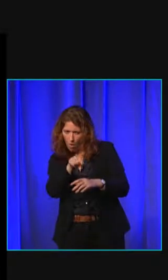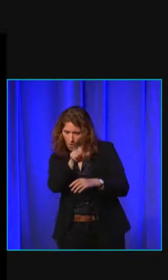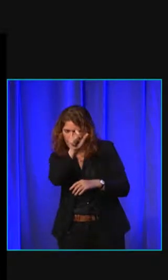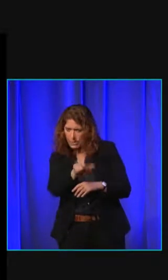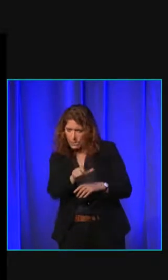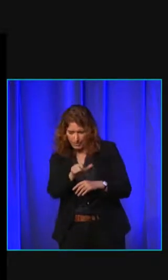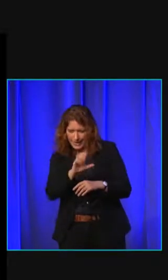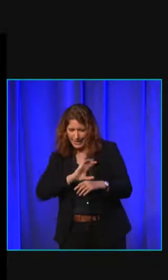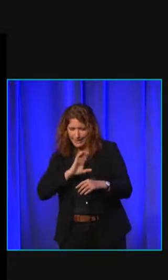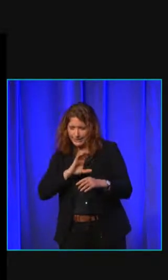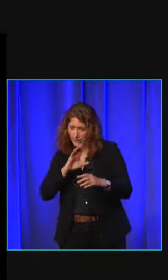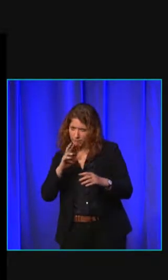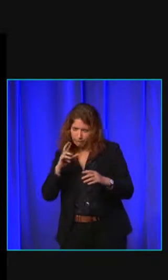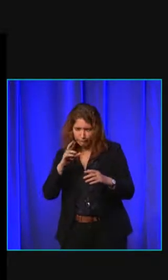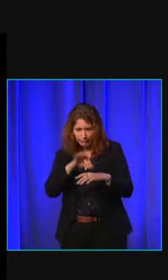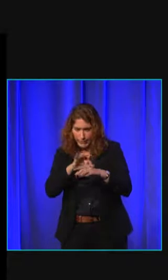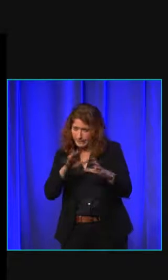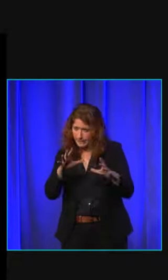étaient incités